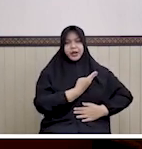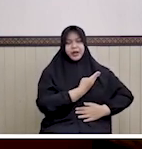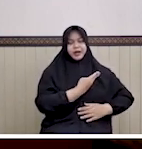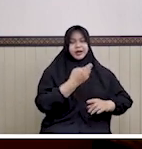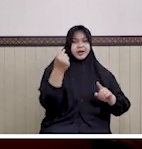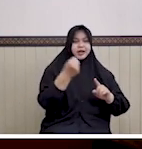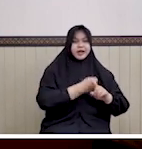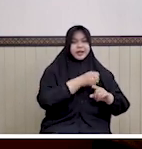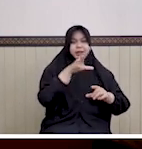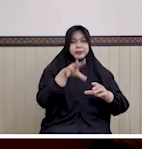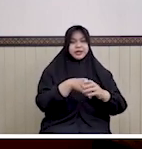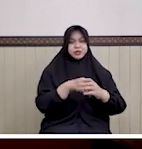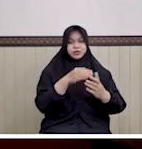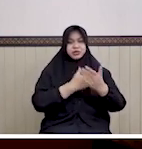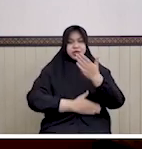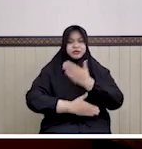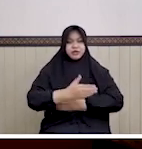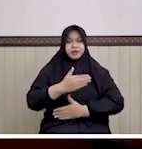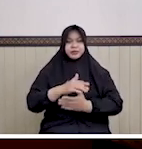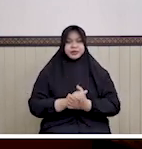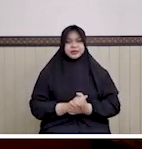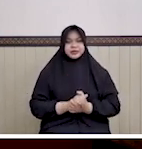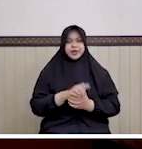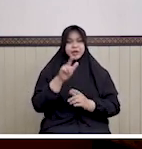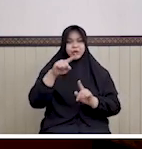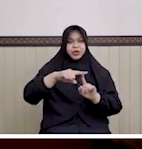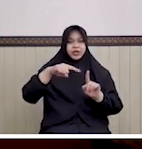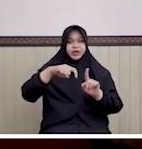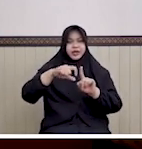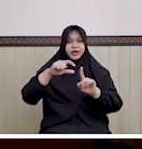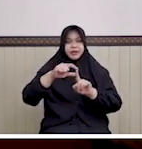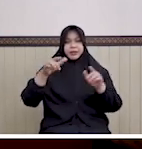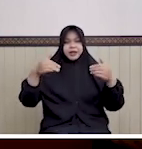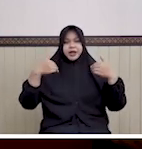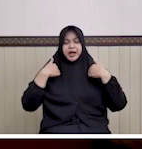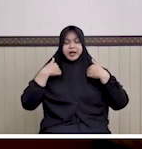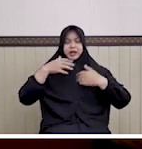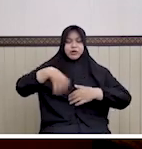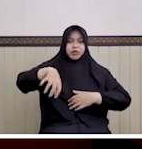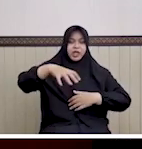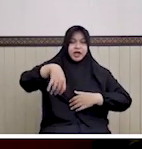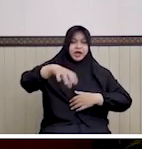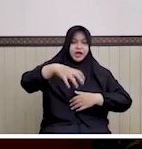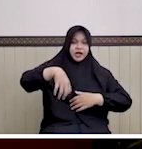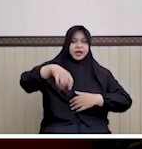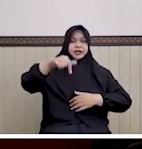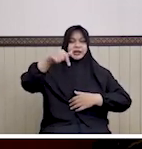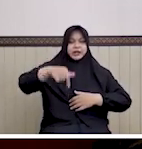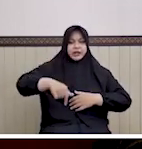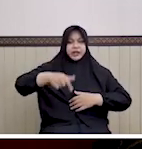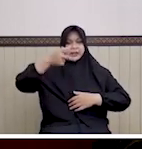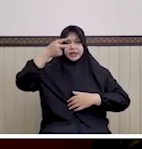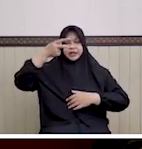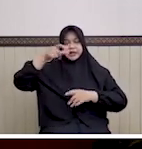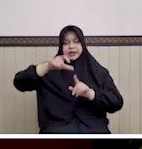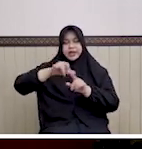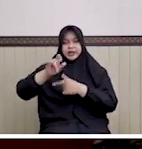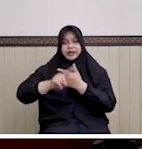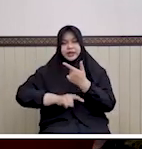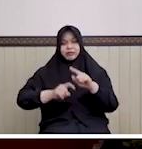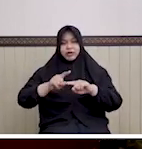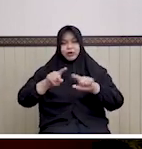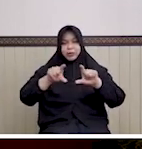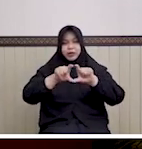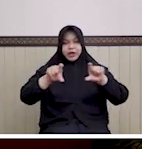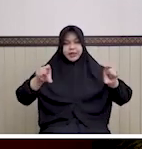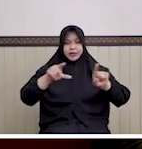Ya Termasuk difable yang itu tkp-nya terjadi diwilayahnya hp-nya ada di daerah SMS walaupun ktp-nya